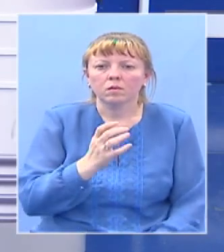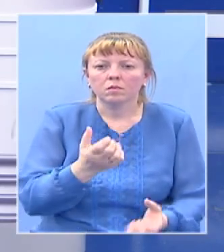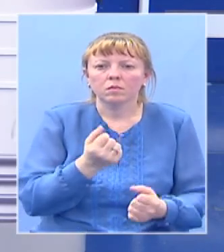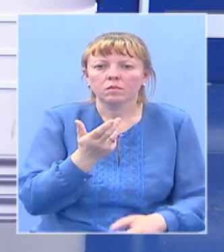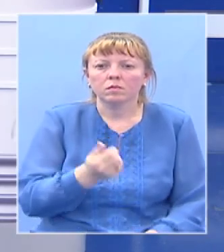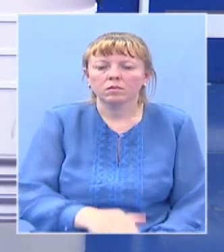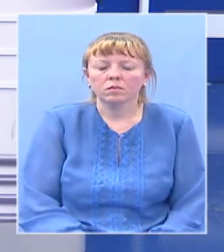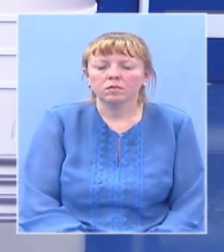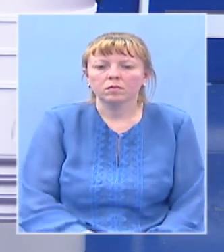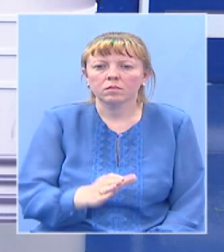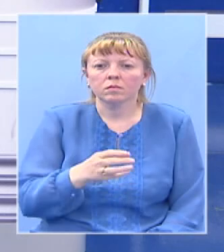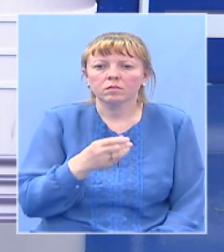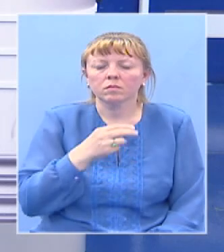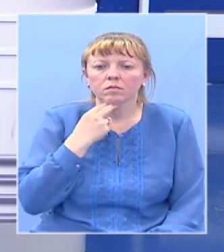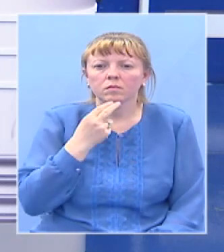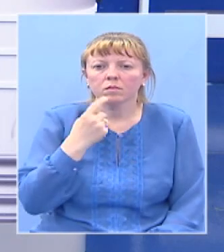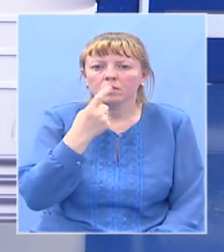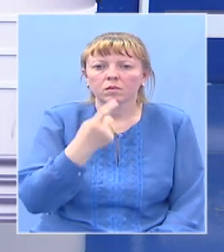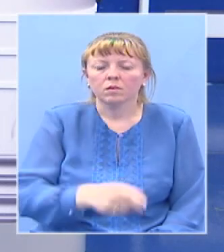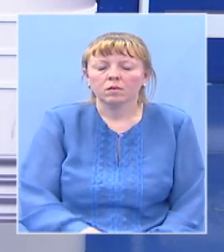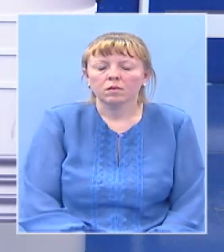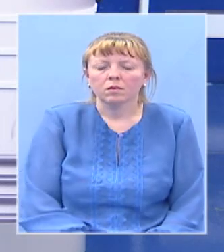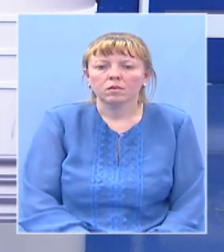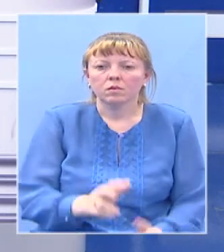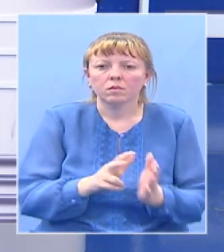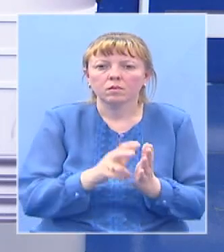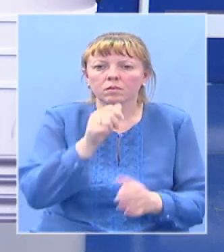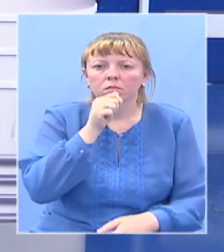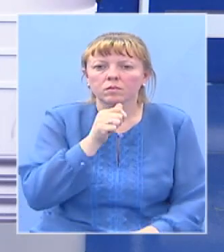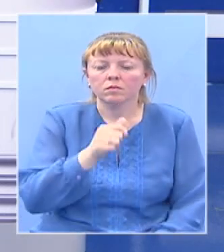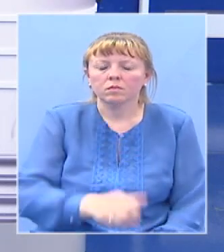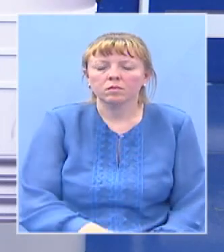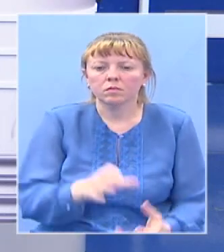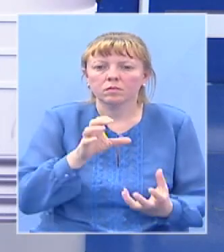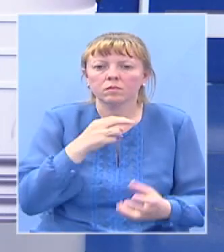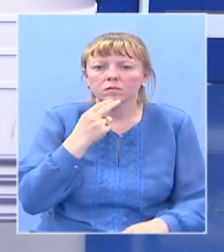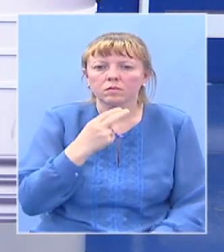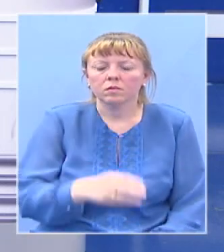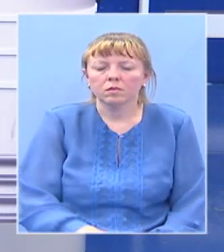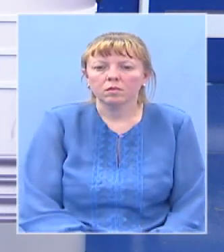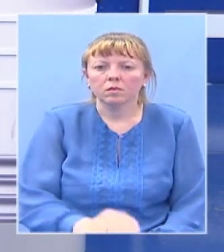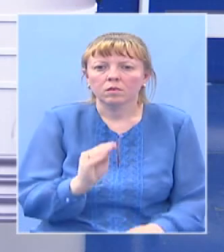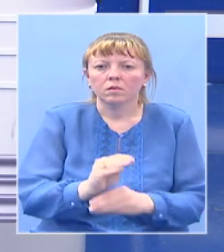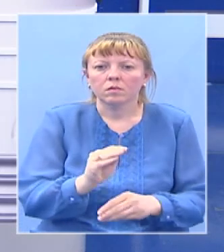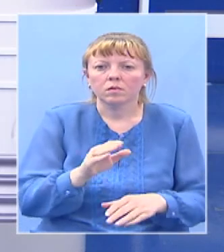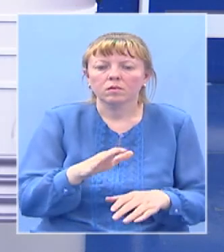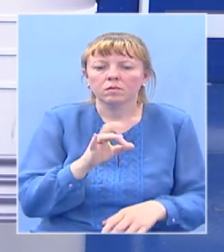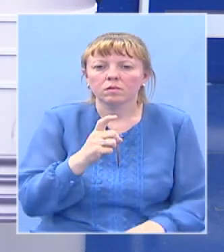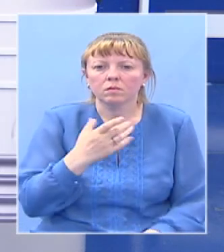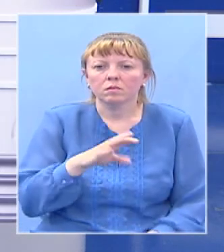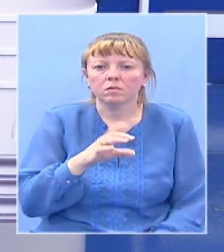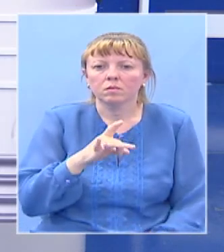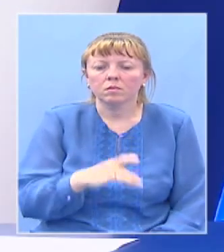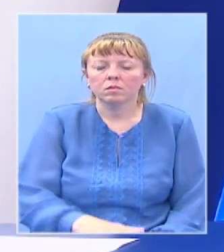органы транспортного контроля за текущий период это за 8 месяцев органами транспортного контроля за превышение весовых параметров